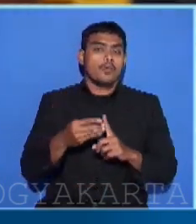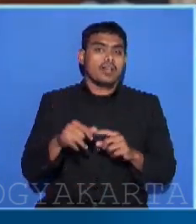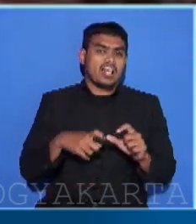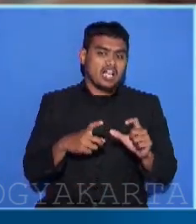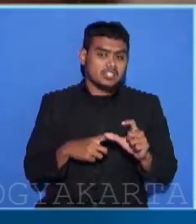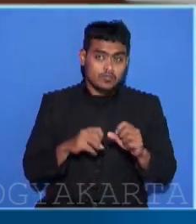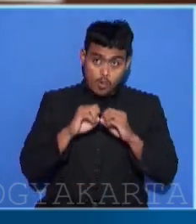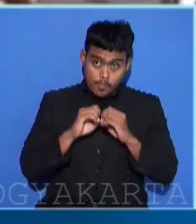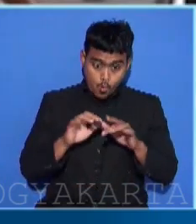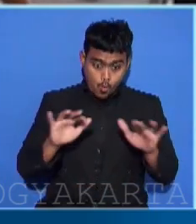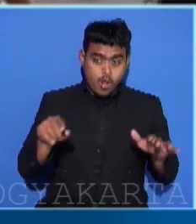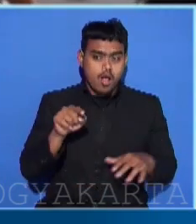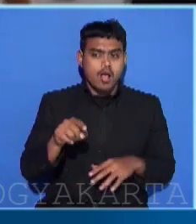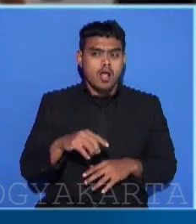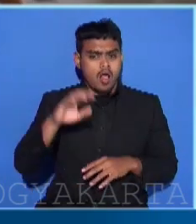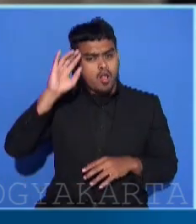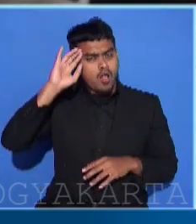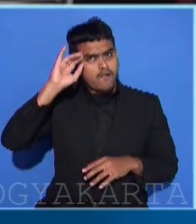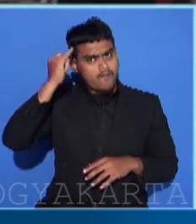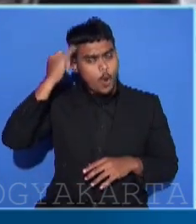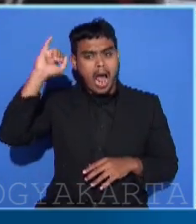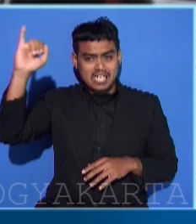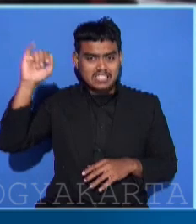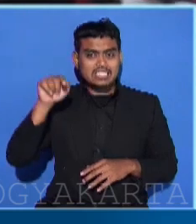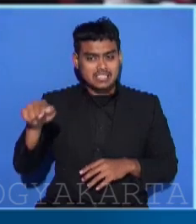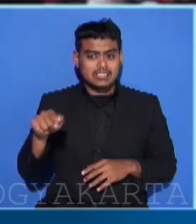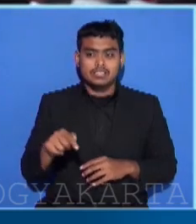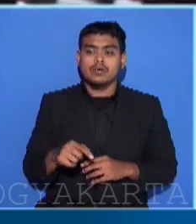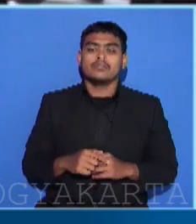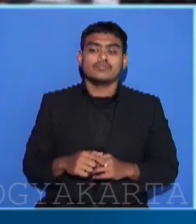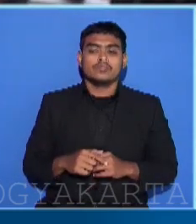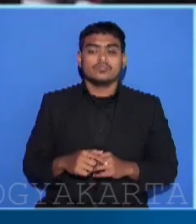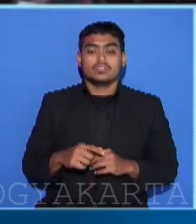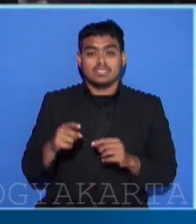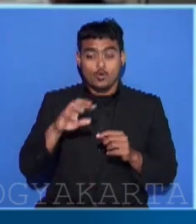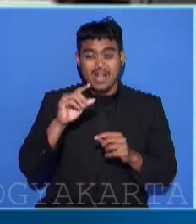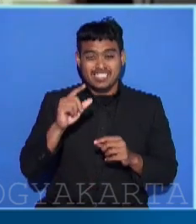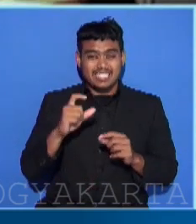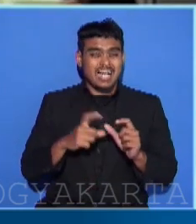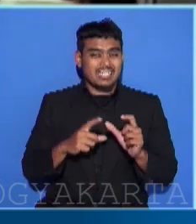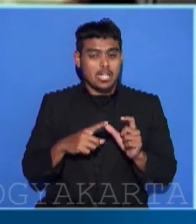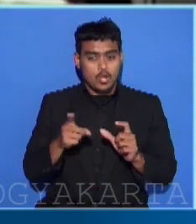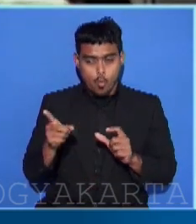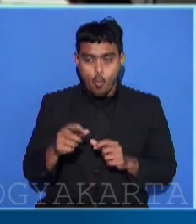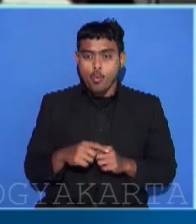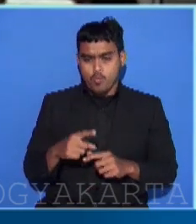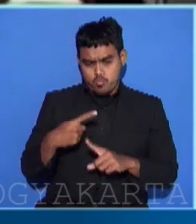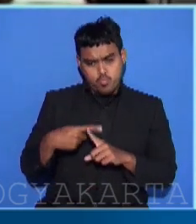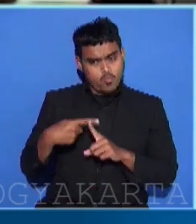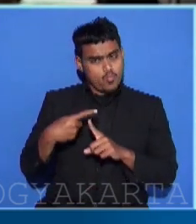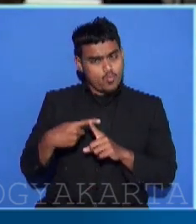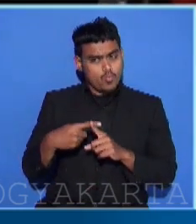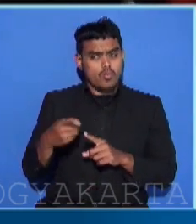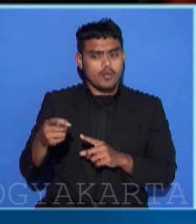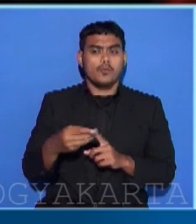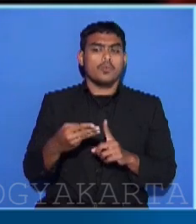mengenalkan kedua inovasi tersebut di RSUP Dr. Sarjito Yogyakarta mengatakan, seiring dengan bertambahnya jumlah peserta jaminan kesehatan nasional, BPJS